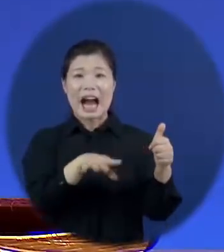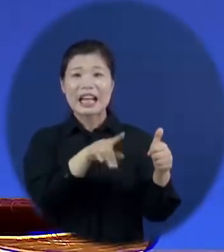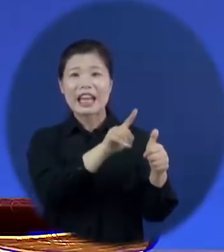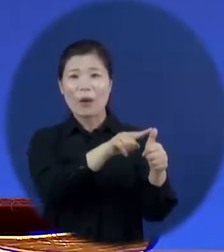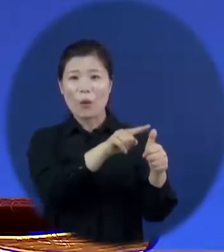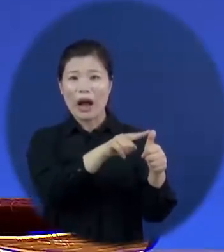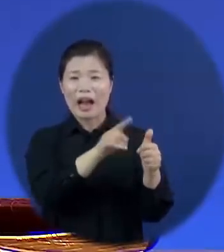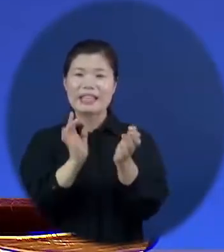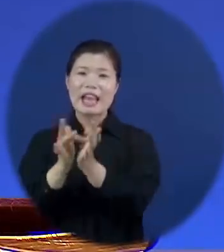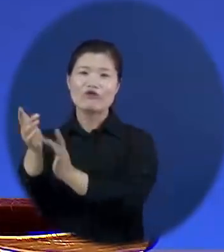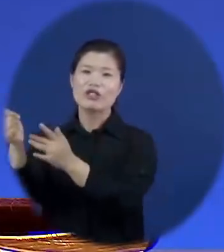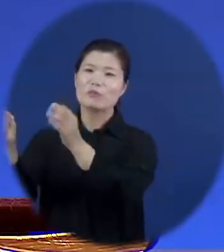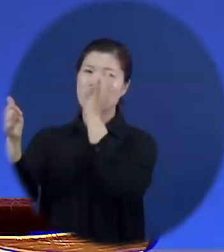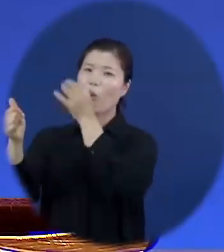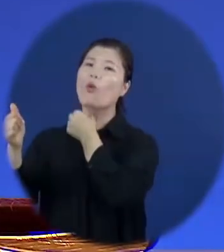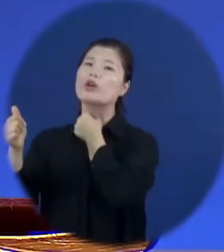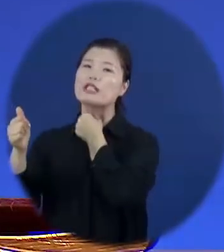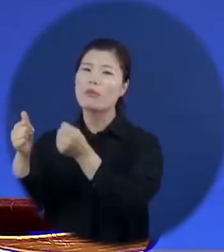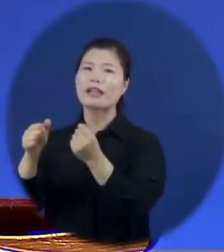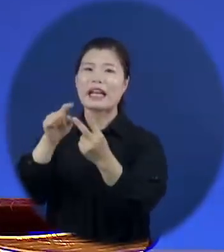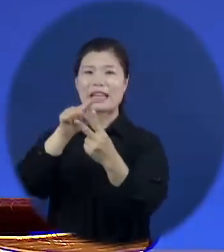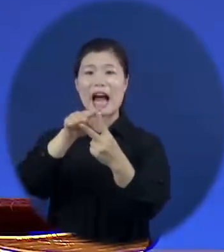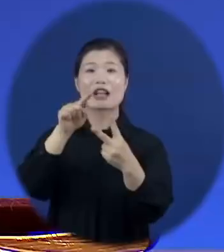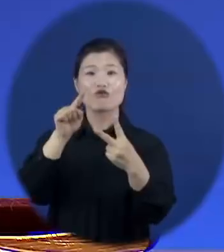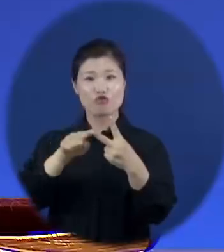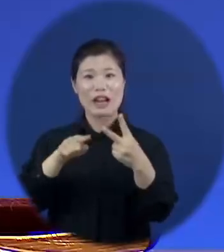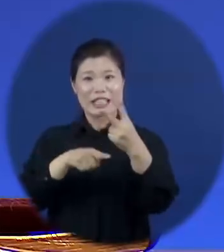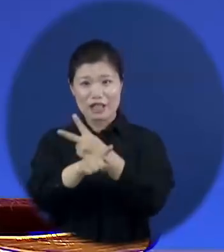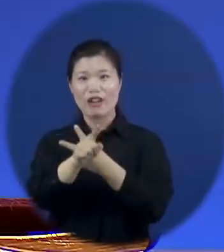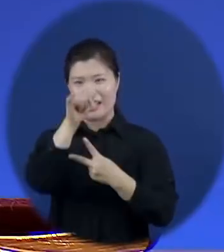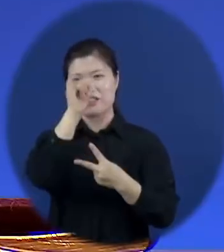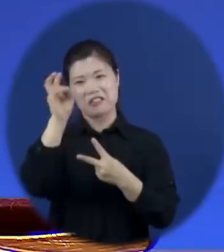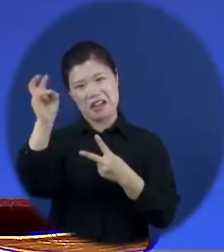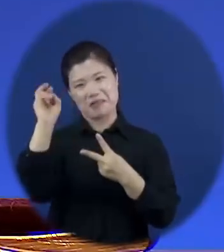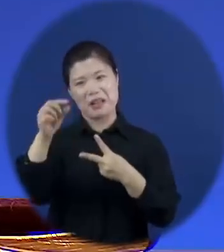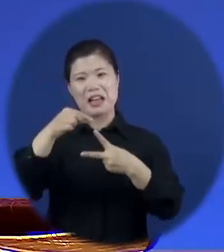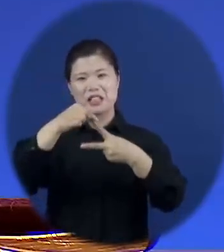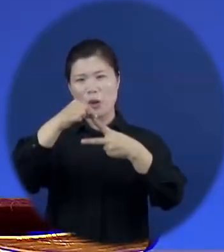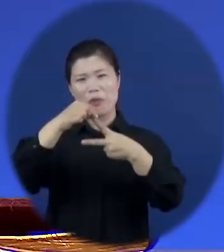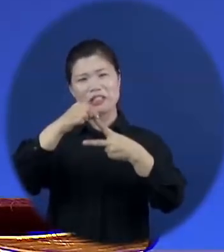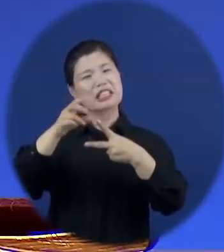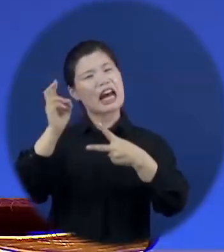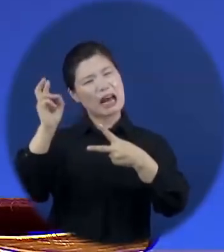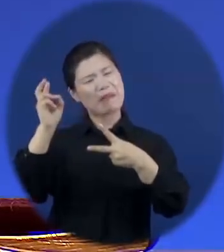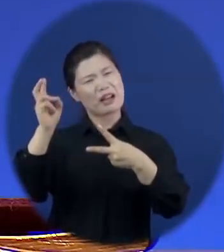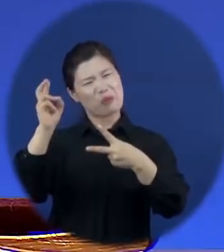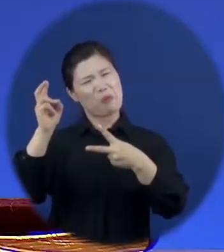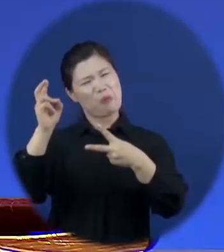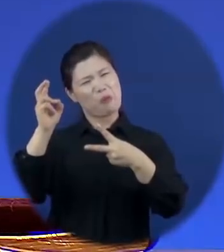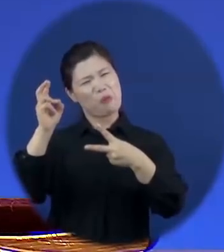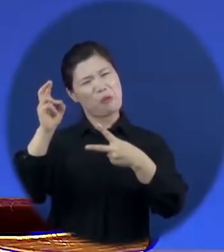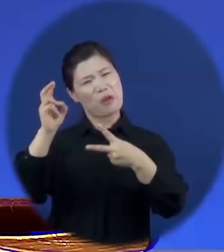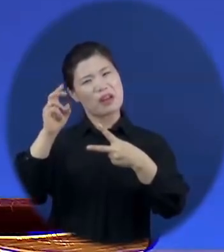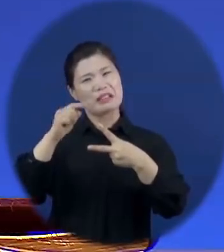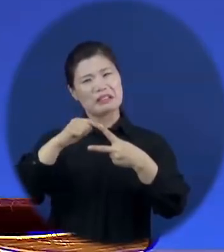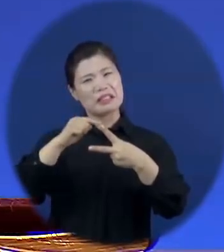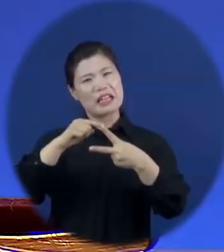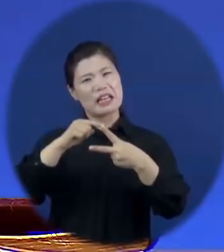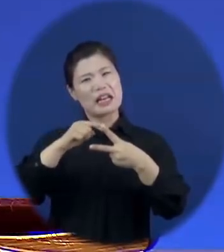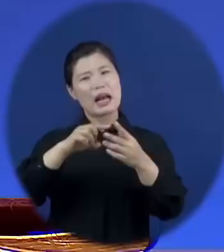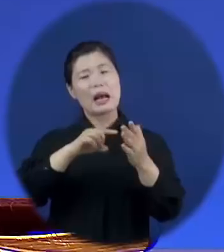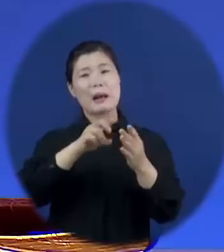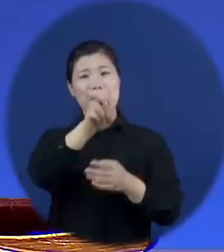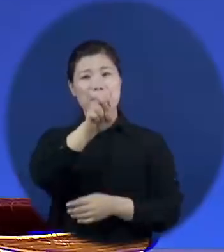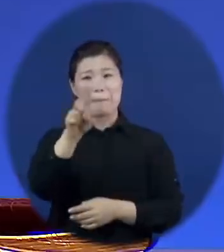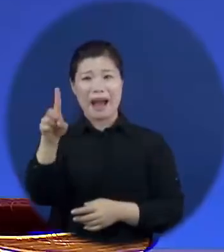싶어하는 두 가지 이유. 첫째로 그는 아마도 마태의